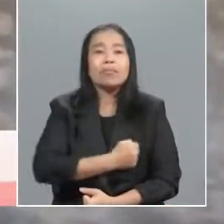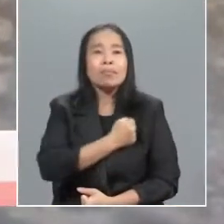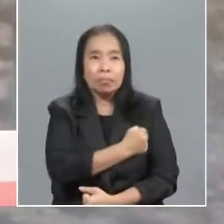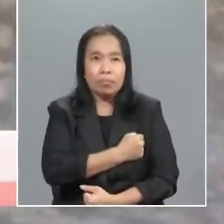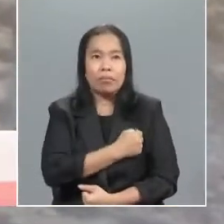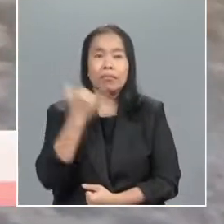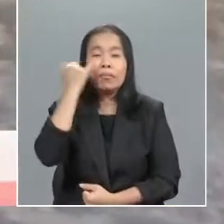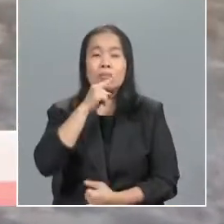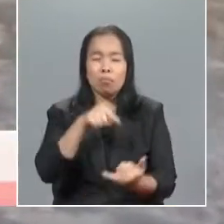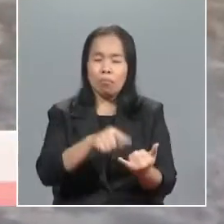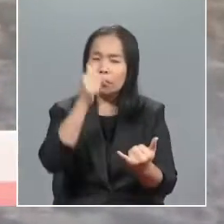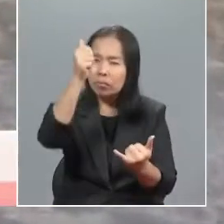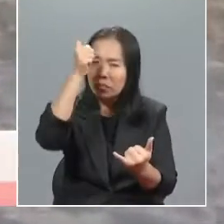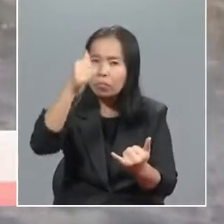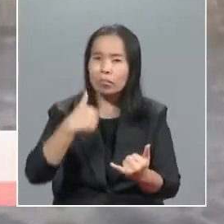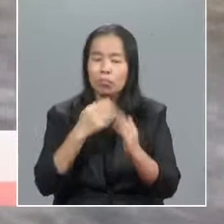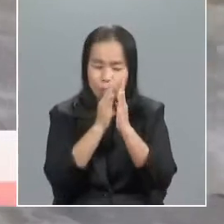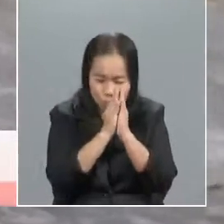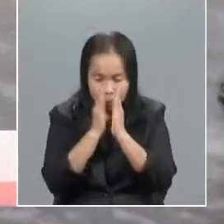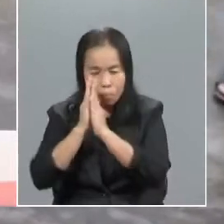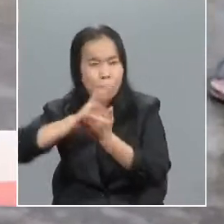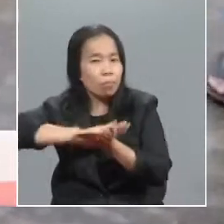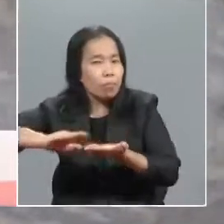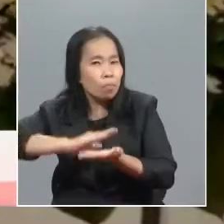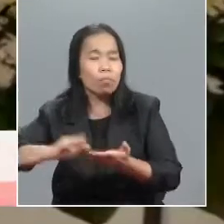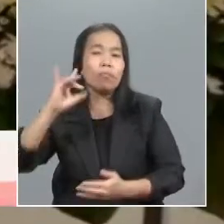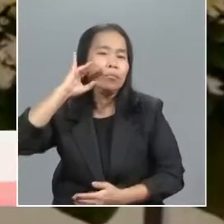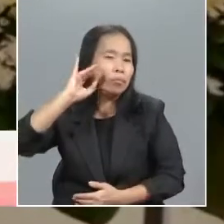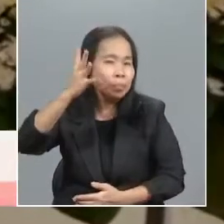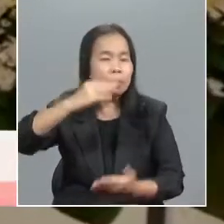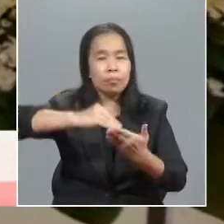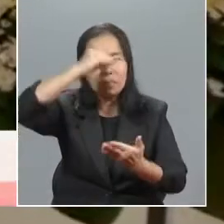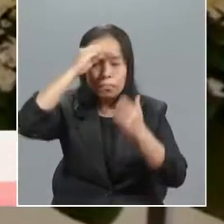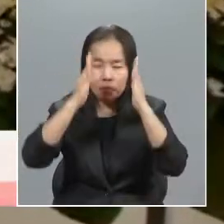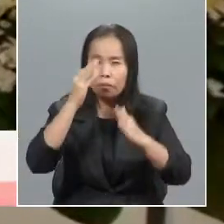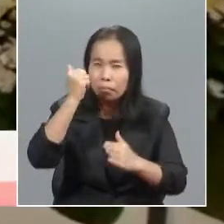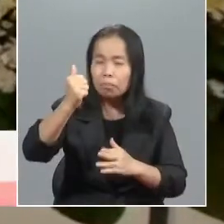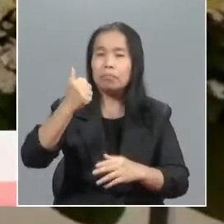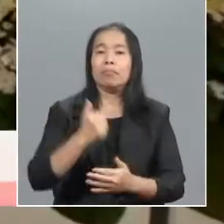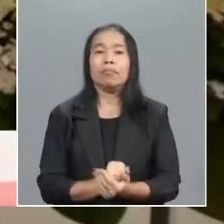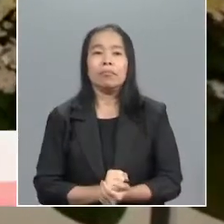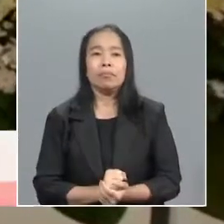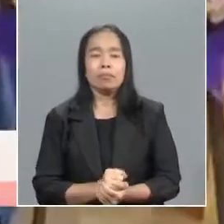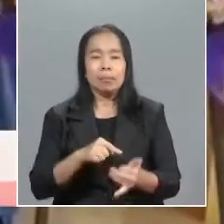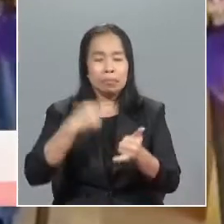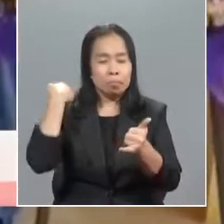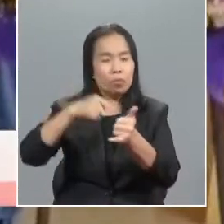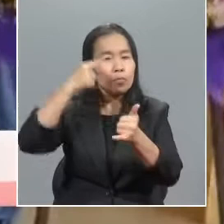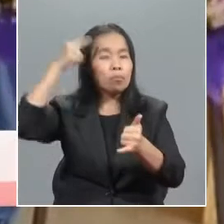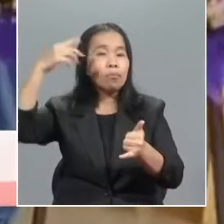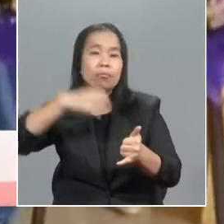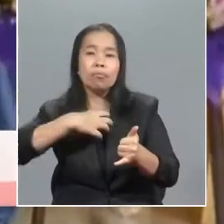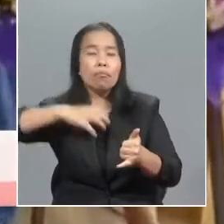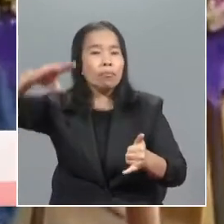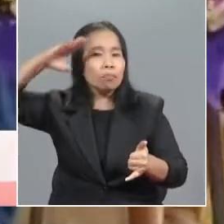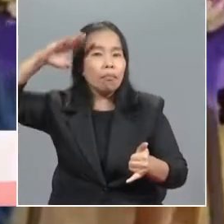ว่าน้องปลื้มเป็นเด็กดีมีสัมมาคารวะไม่เคยดื้อตั้งใจเรียนเก่งมีความฝันว่าอยากจะเป็นทห